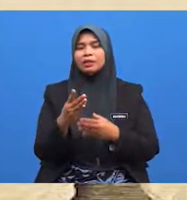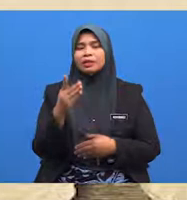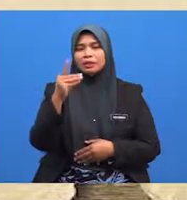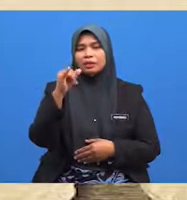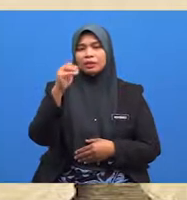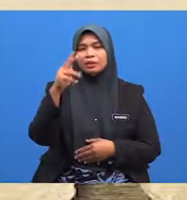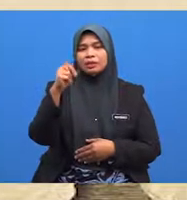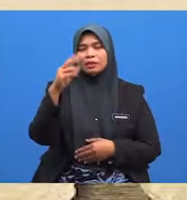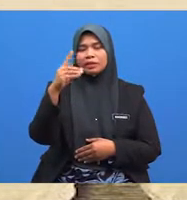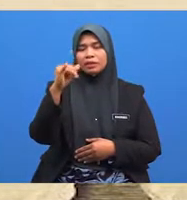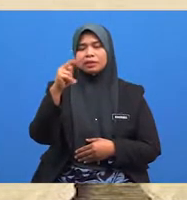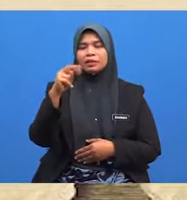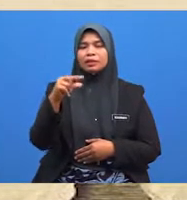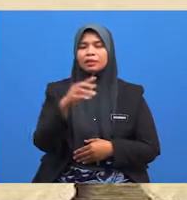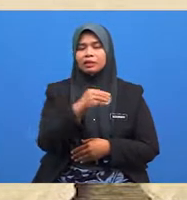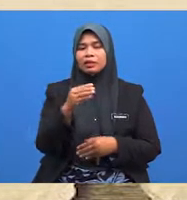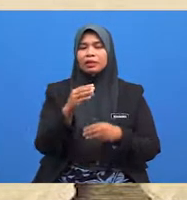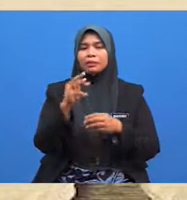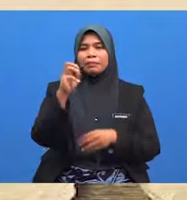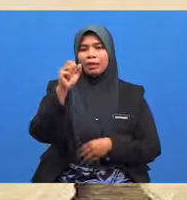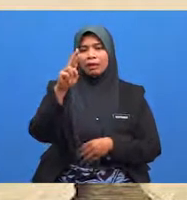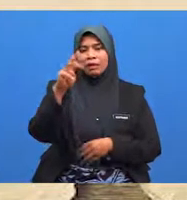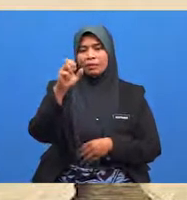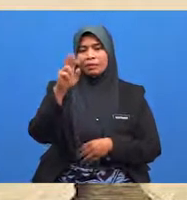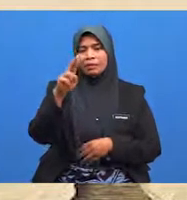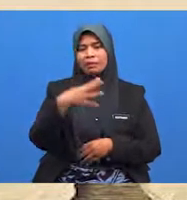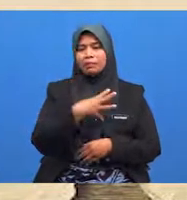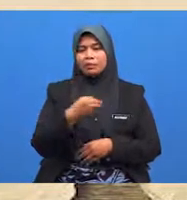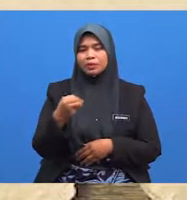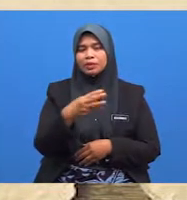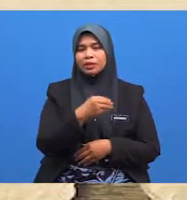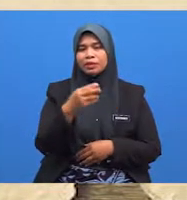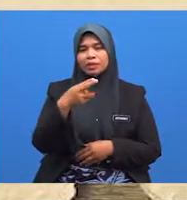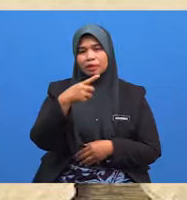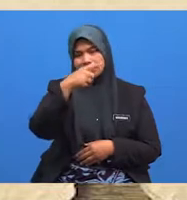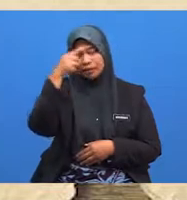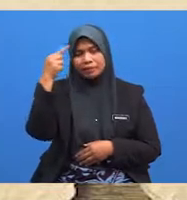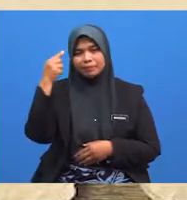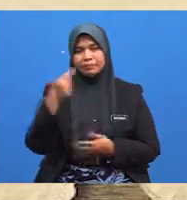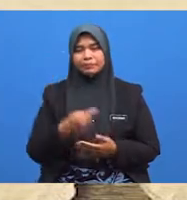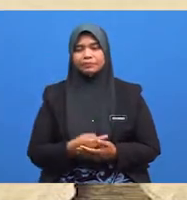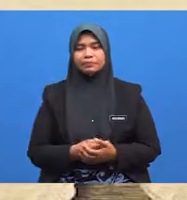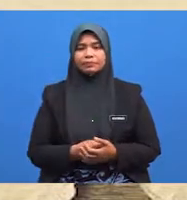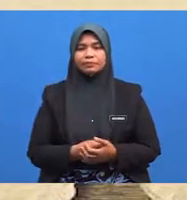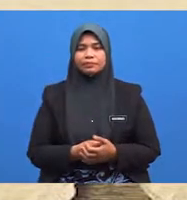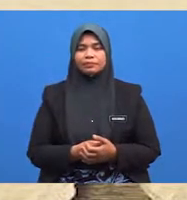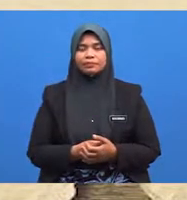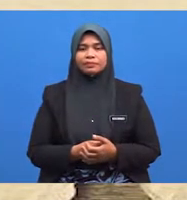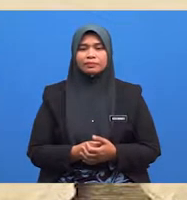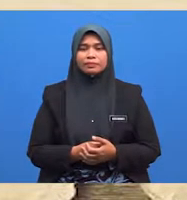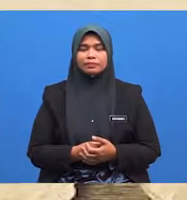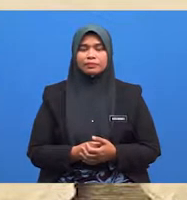terdiri daripada batuan merah pada bahagian dinding yang diliputi marmar putih dan